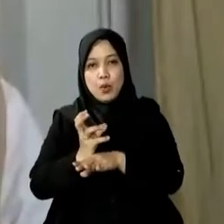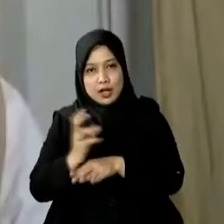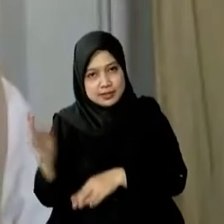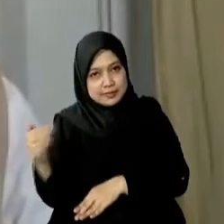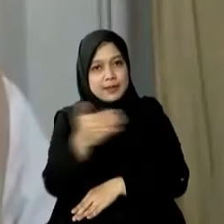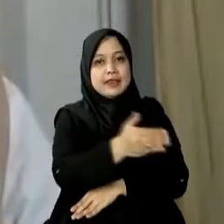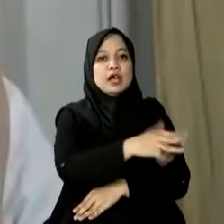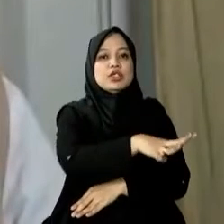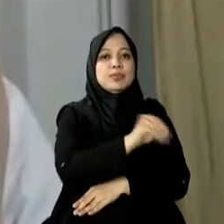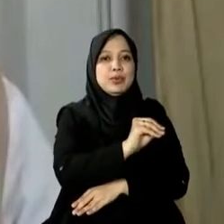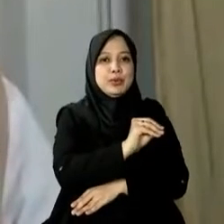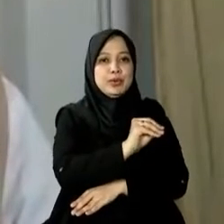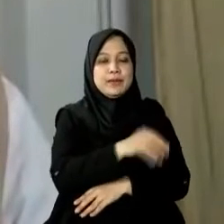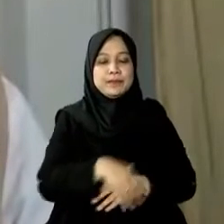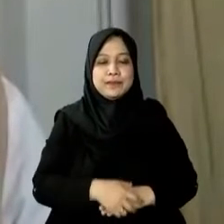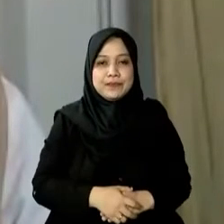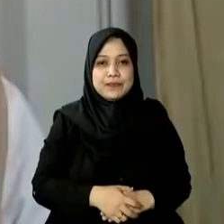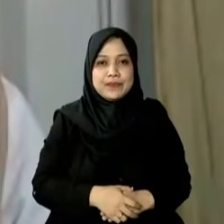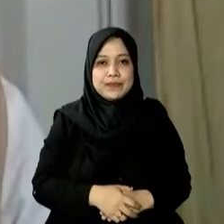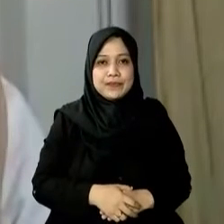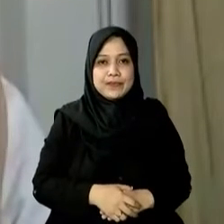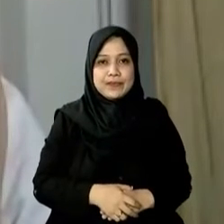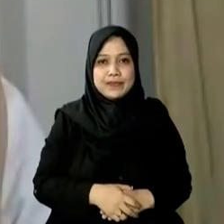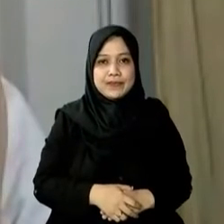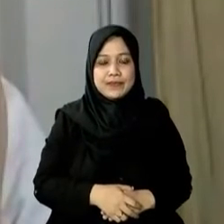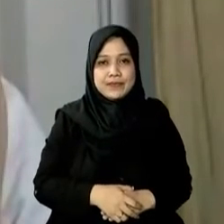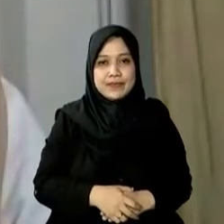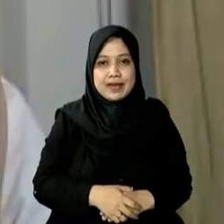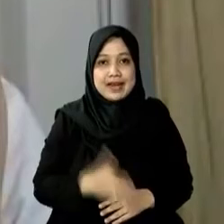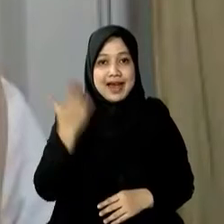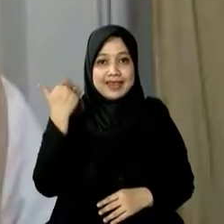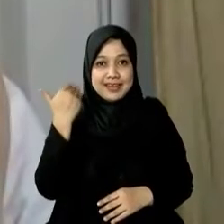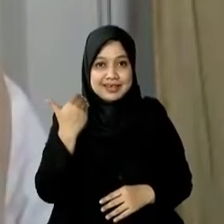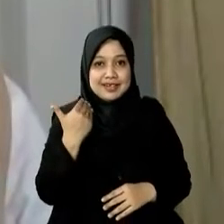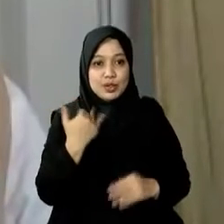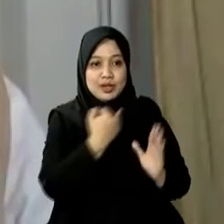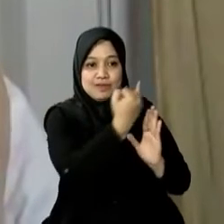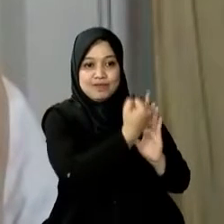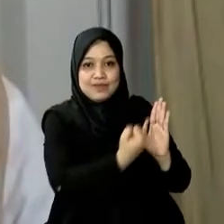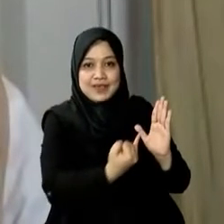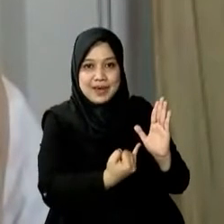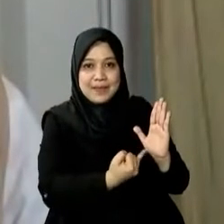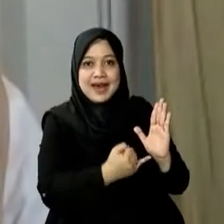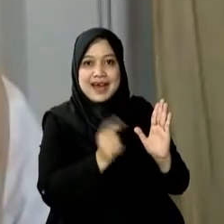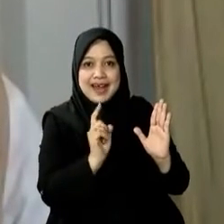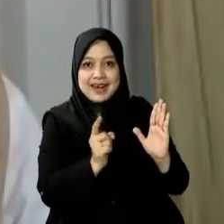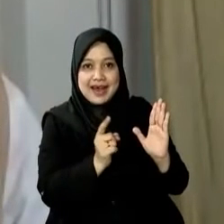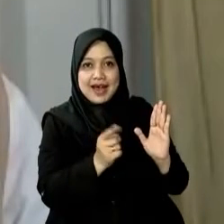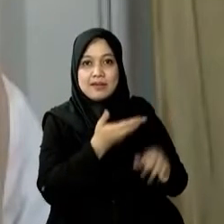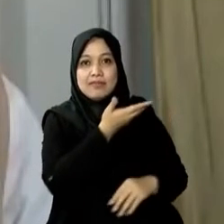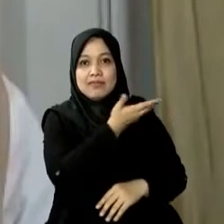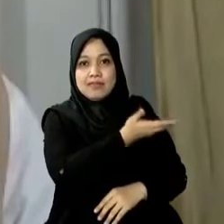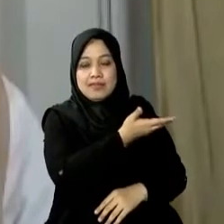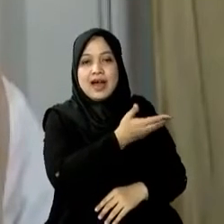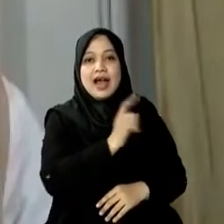datang menjemput dan sekarang dengan proses kalau tadi ada di gambar juga kita lihat ini ada